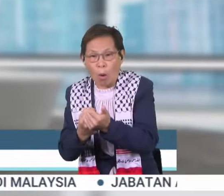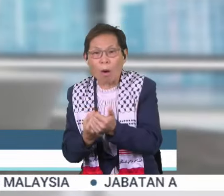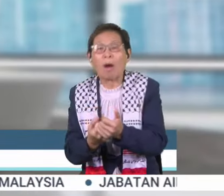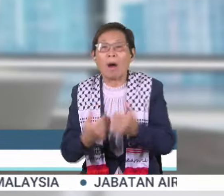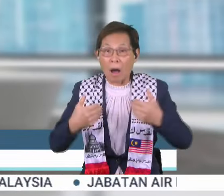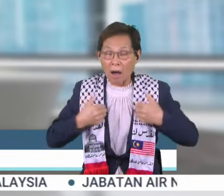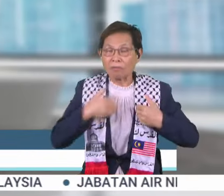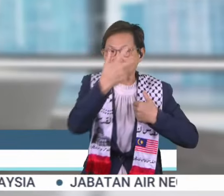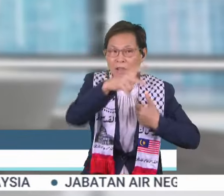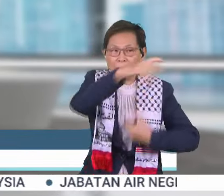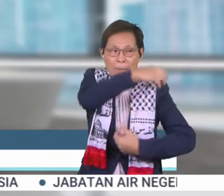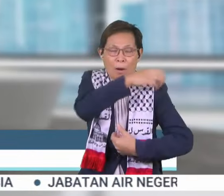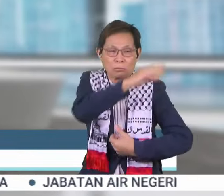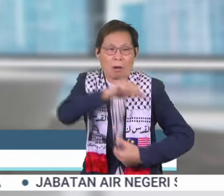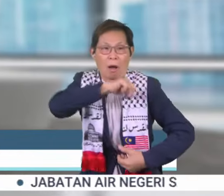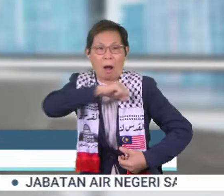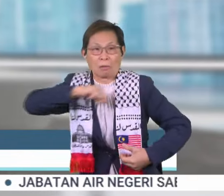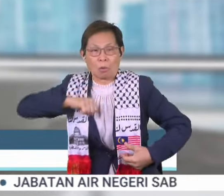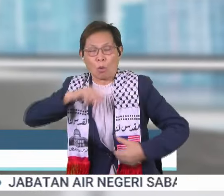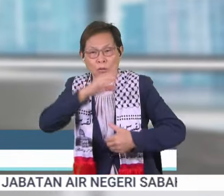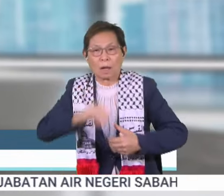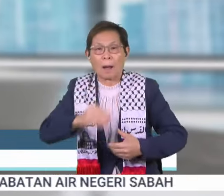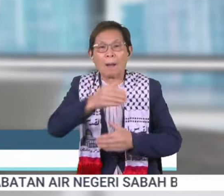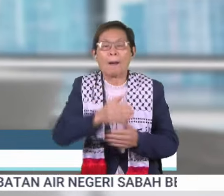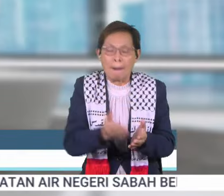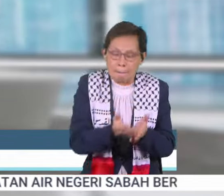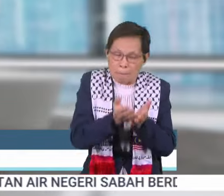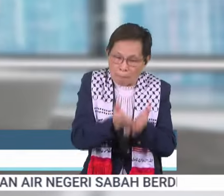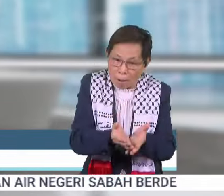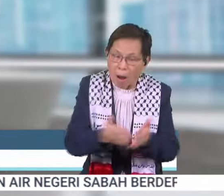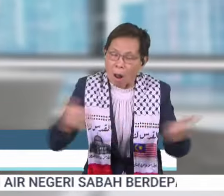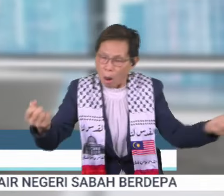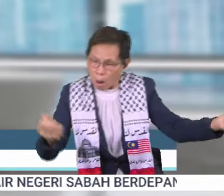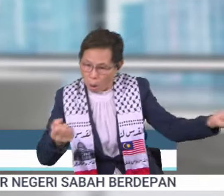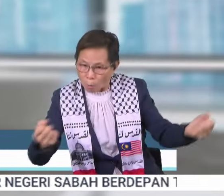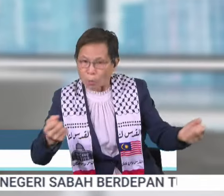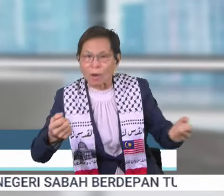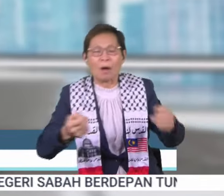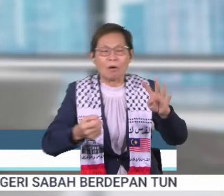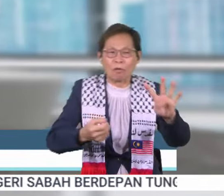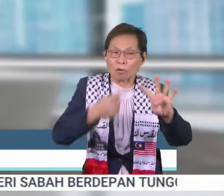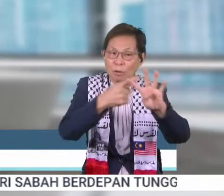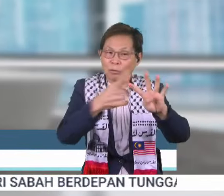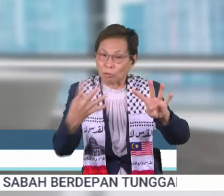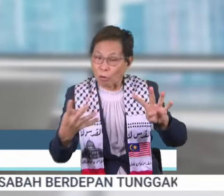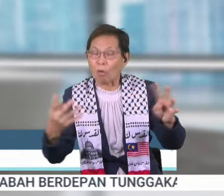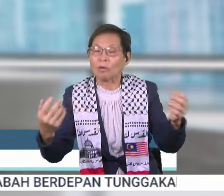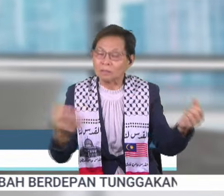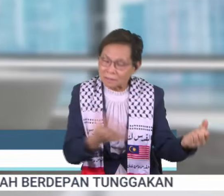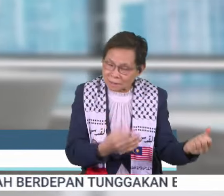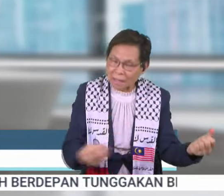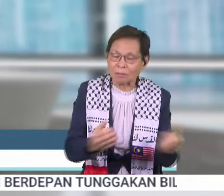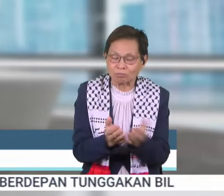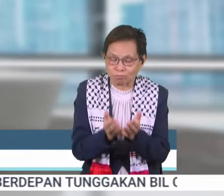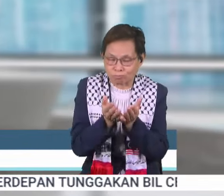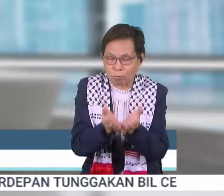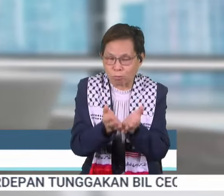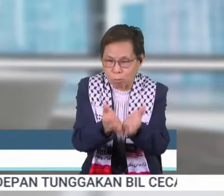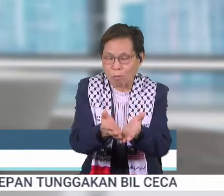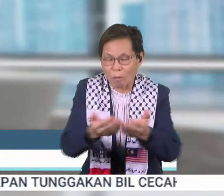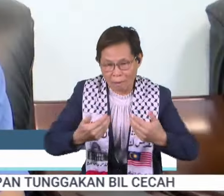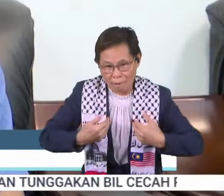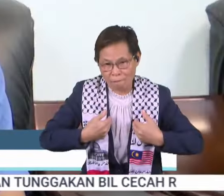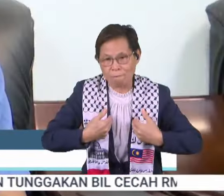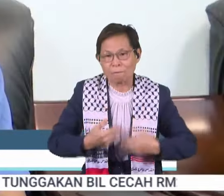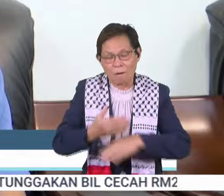13 pegawai dan anggota selain aset logistik seperti lori, kenderaan pacuan 4 roda dan bot.